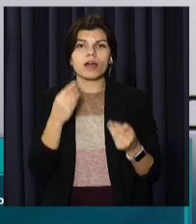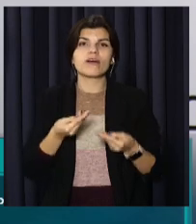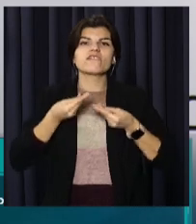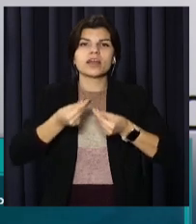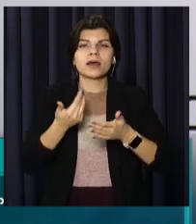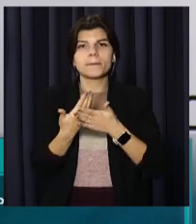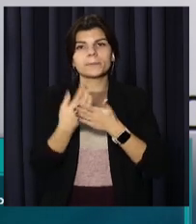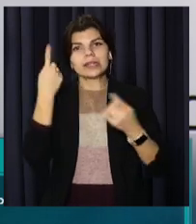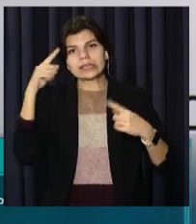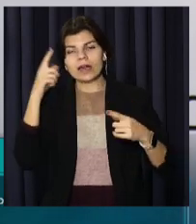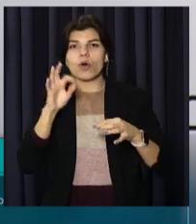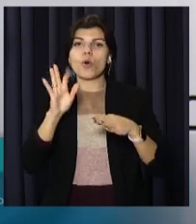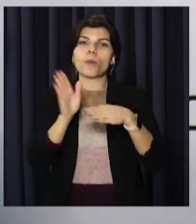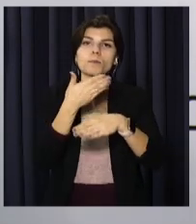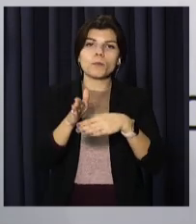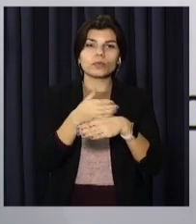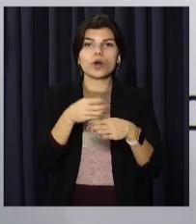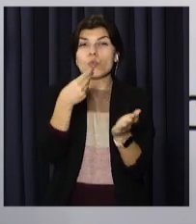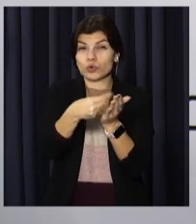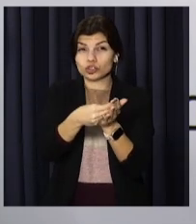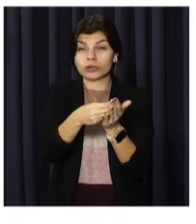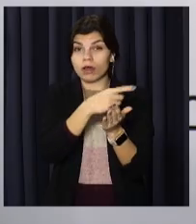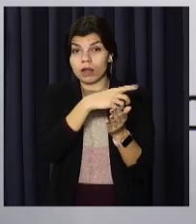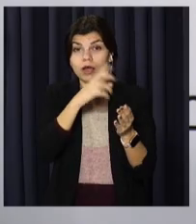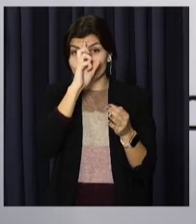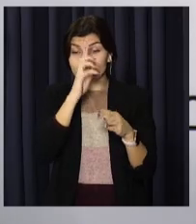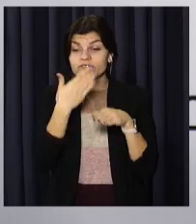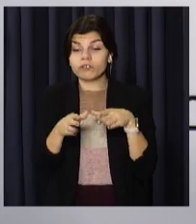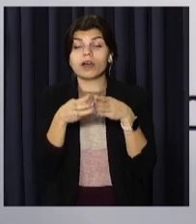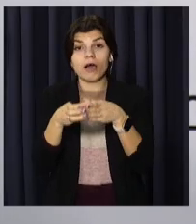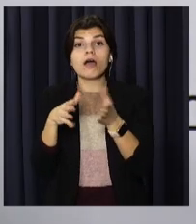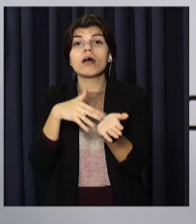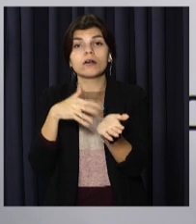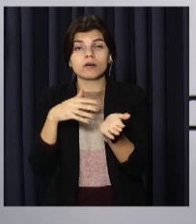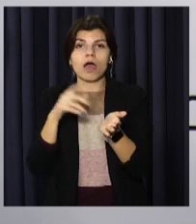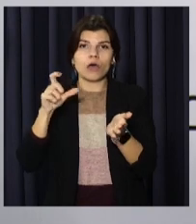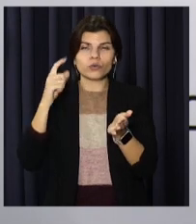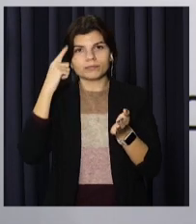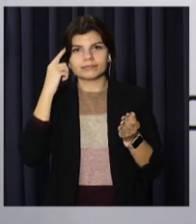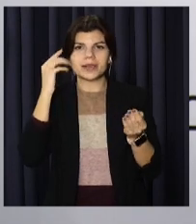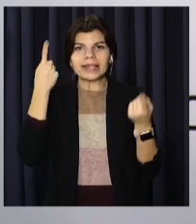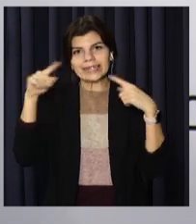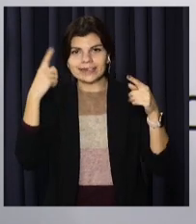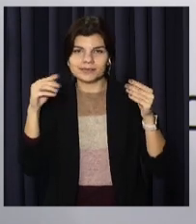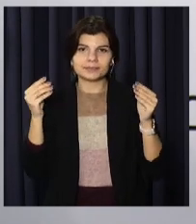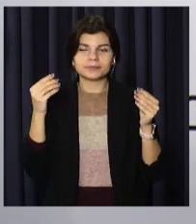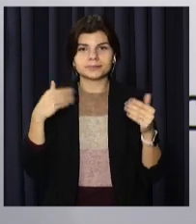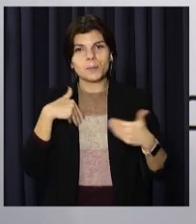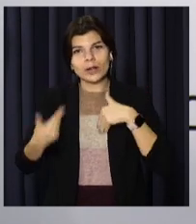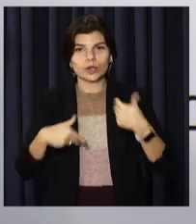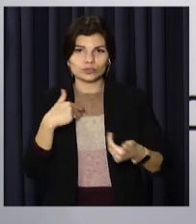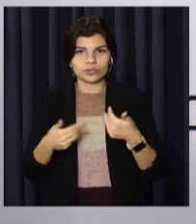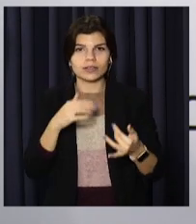впливати на розподіл якогось бюджету, наприклад. І це такі, знову ж таки, в широкому сенсі суспільні